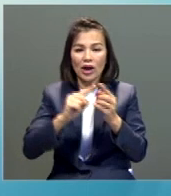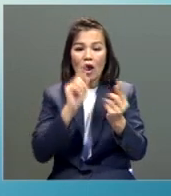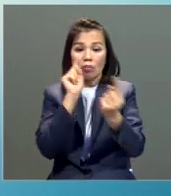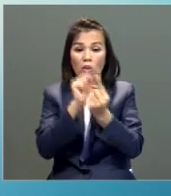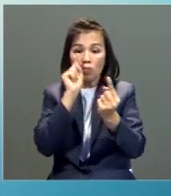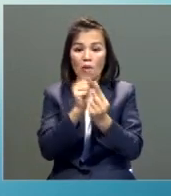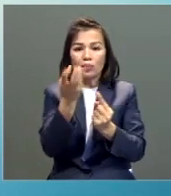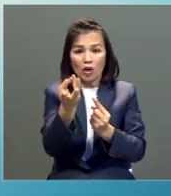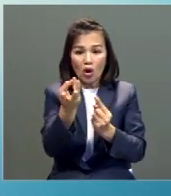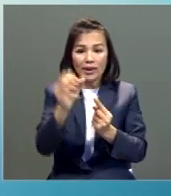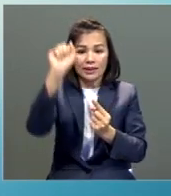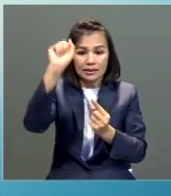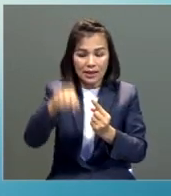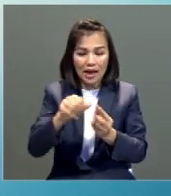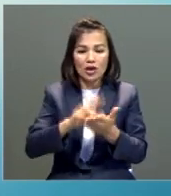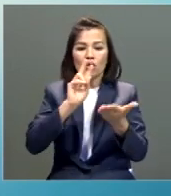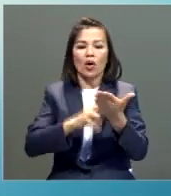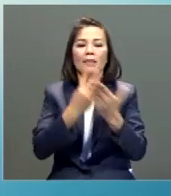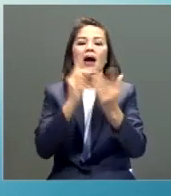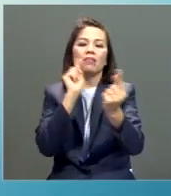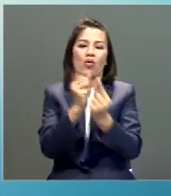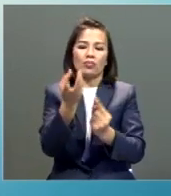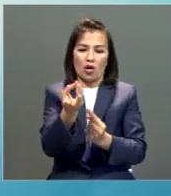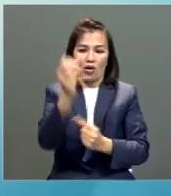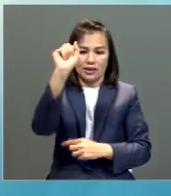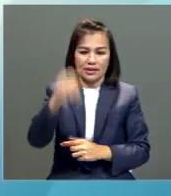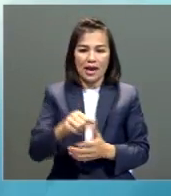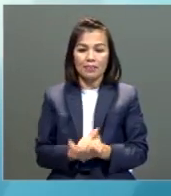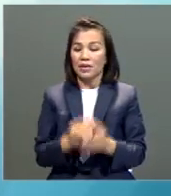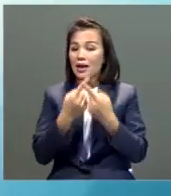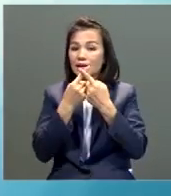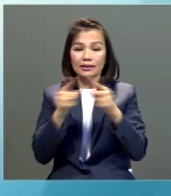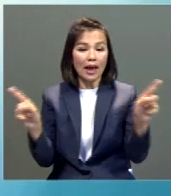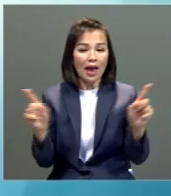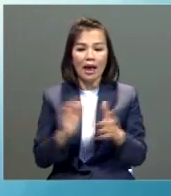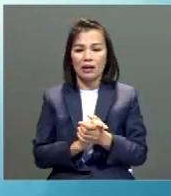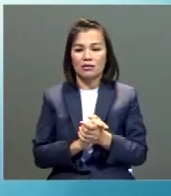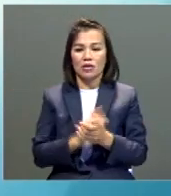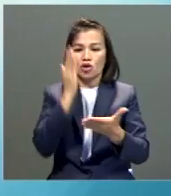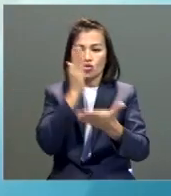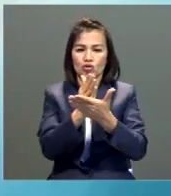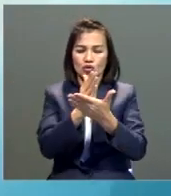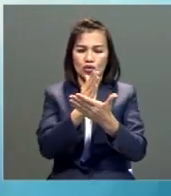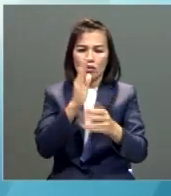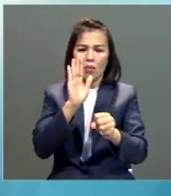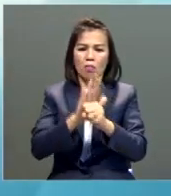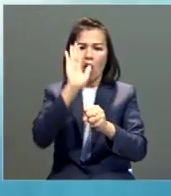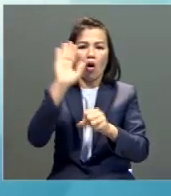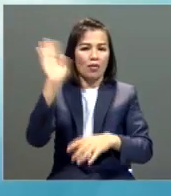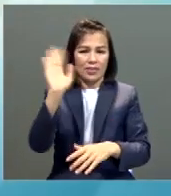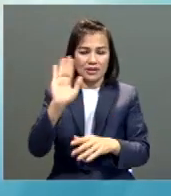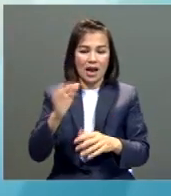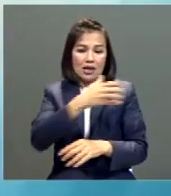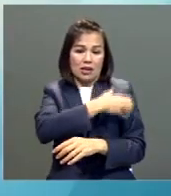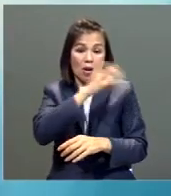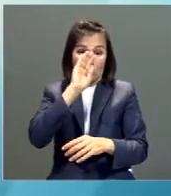เชื้อโรคนี้ด้วยก็เลยทำให้เราเจอน้อยลงนะครับจะอย่างไรก็ตามแต่ก็ไม่ได้หยุดแค่นี้นะครับทางกรุงเทพมหานครยังต้องค